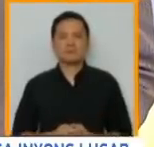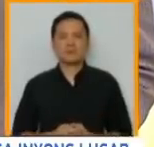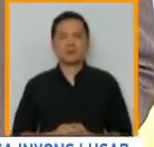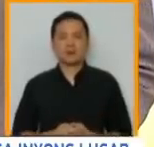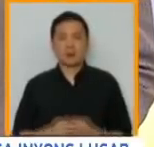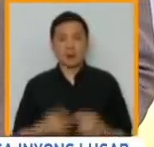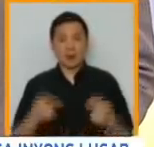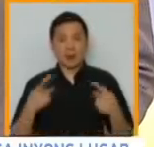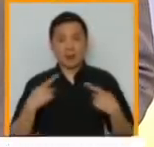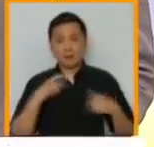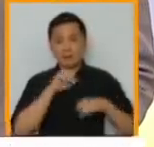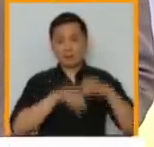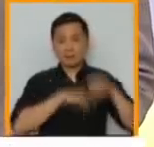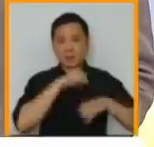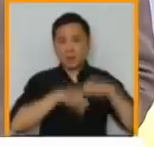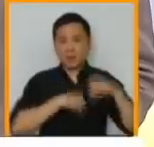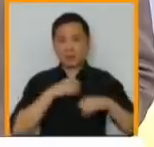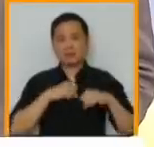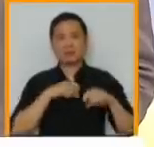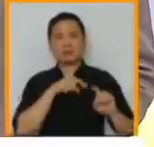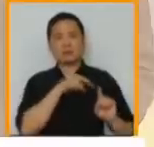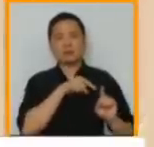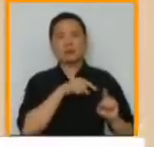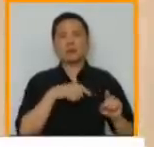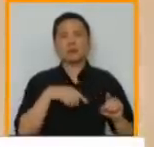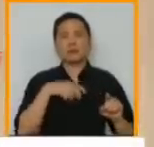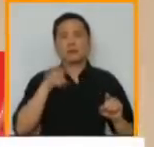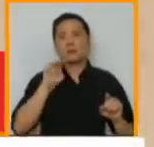ang isang bata sa Mexico, Pampanga.